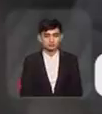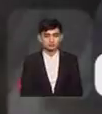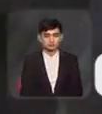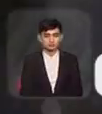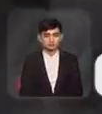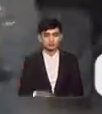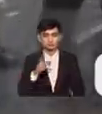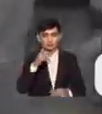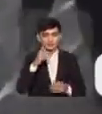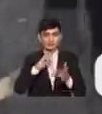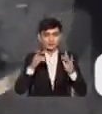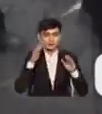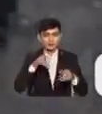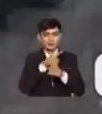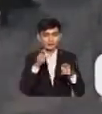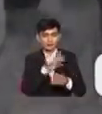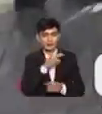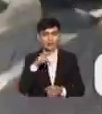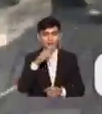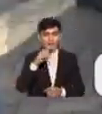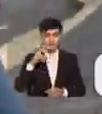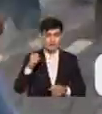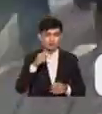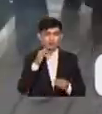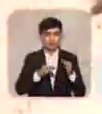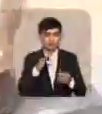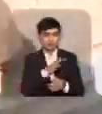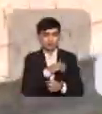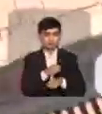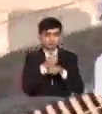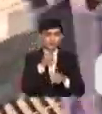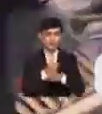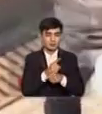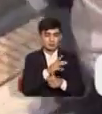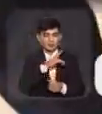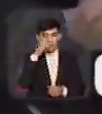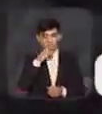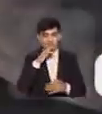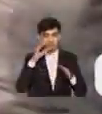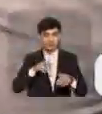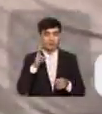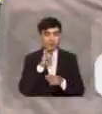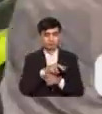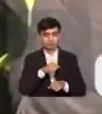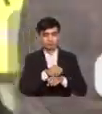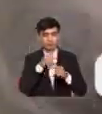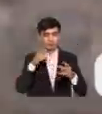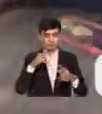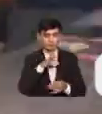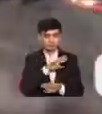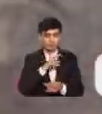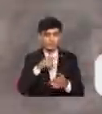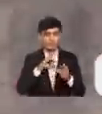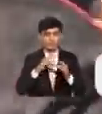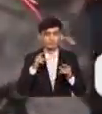Ранее в социальных сетях организация ДВК, признанная судом экстремистской и запрещенная в Казахстане, распространяла сообщение с